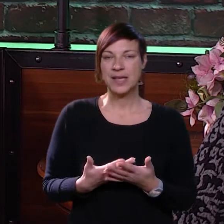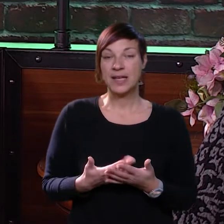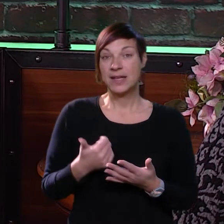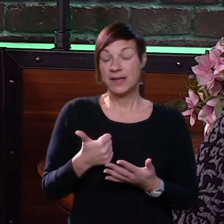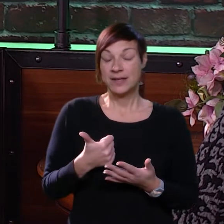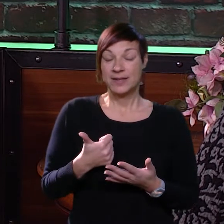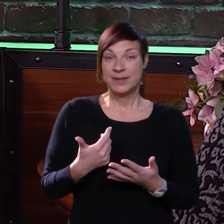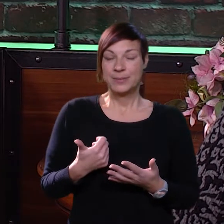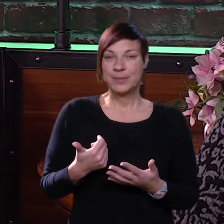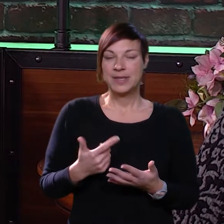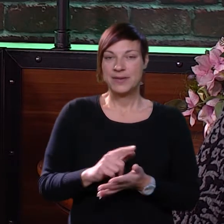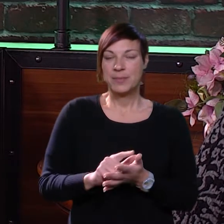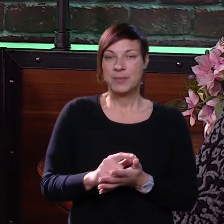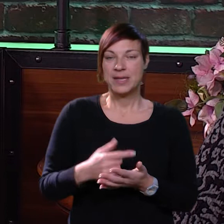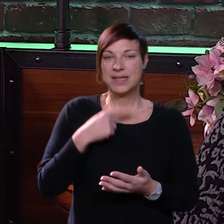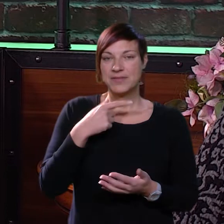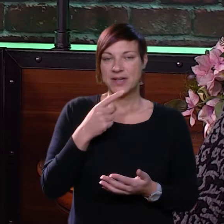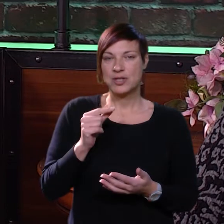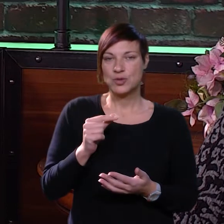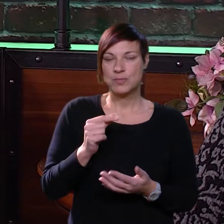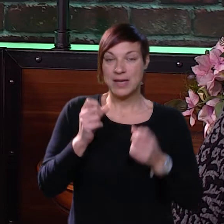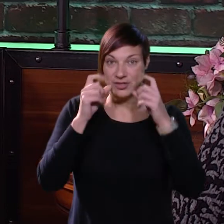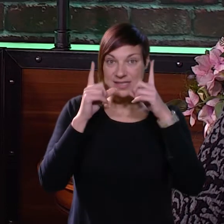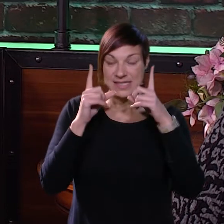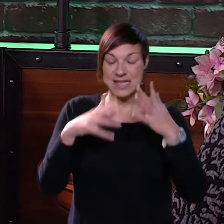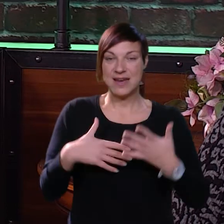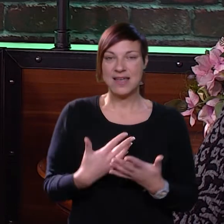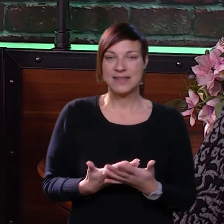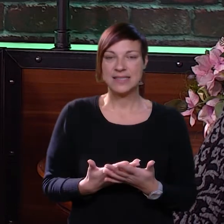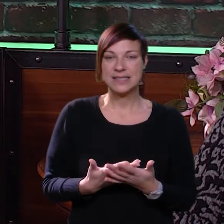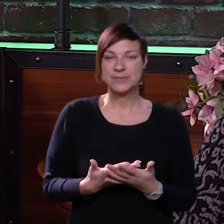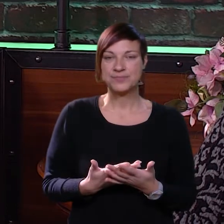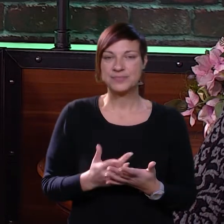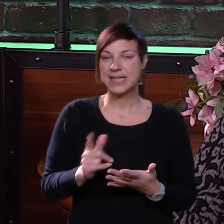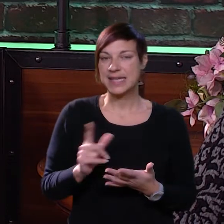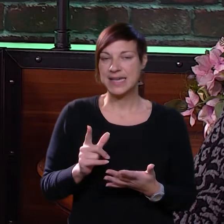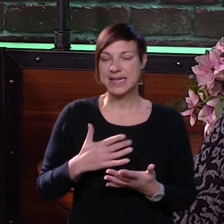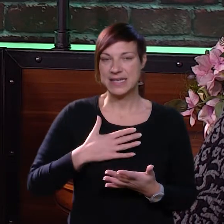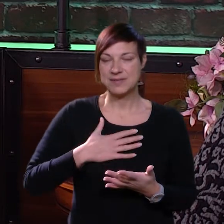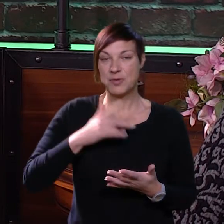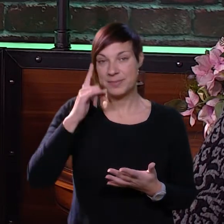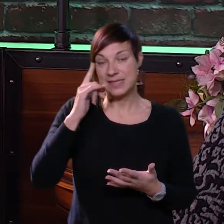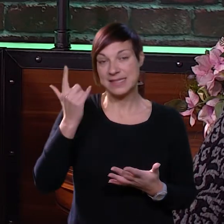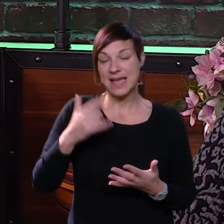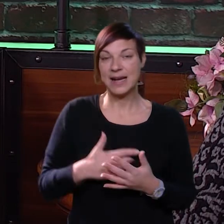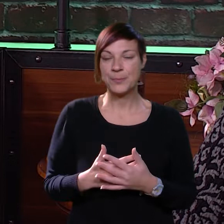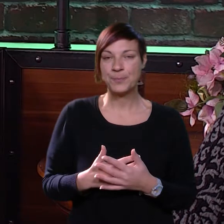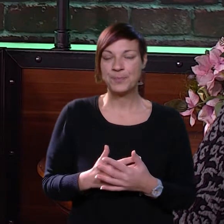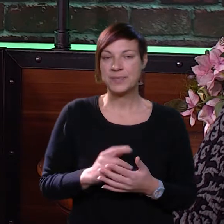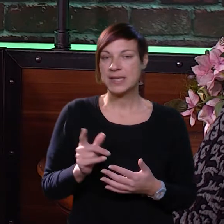ono, na prvi moment kad vam kažu, onda se onako malo iznenadite jer nismo mi